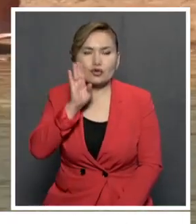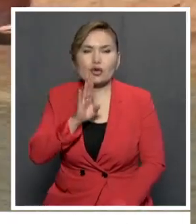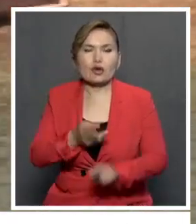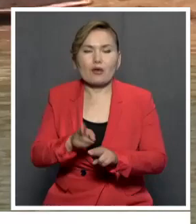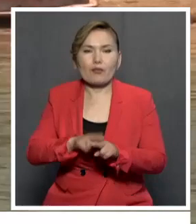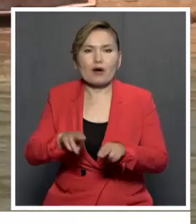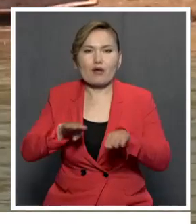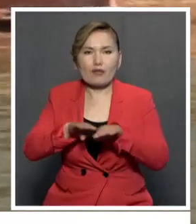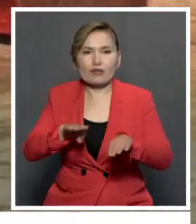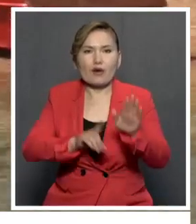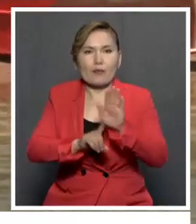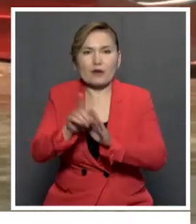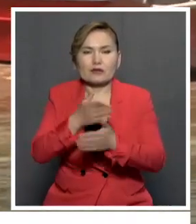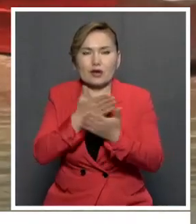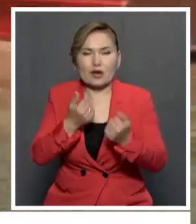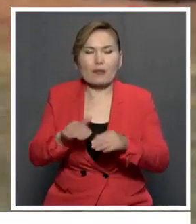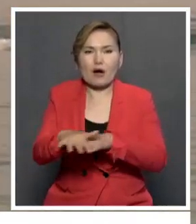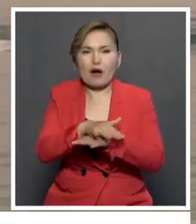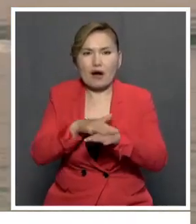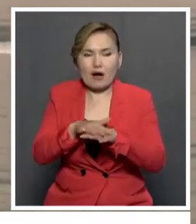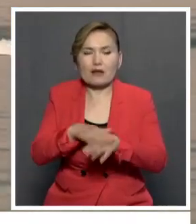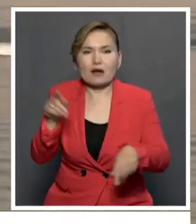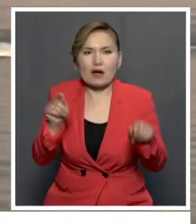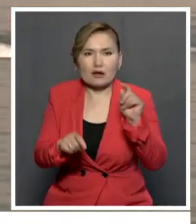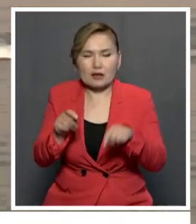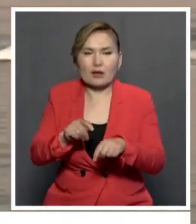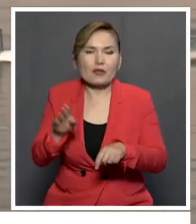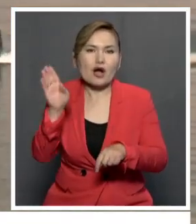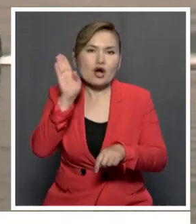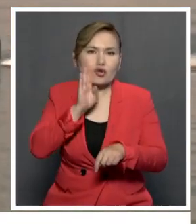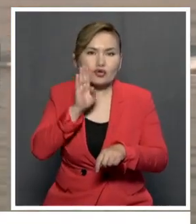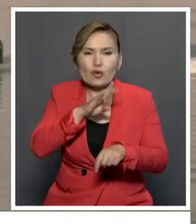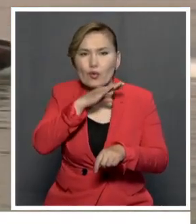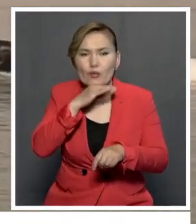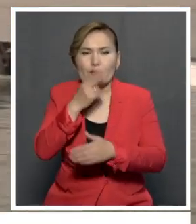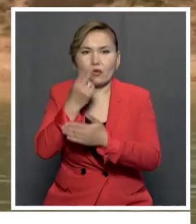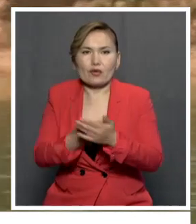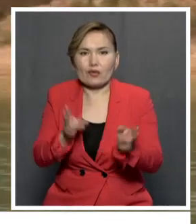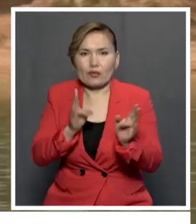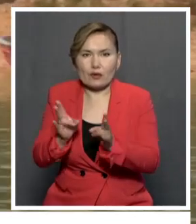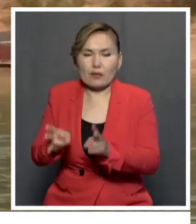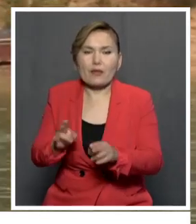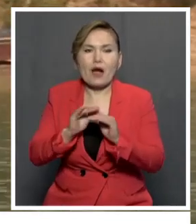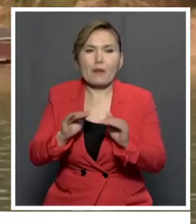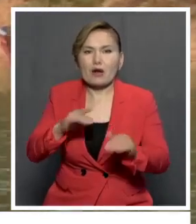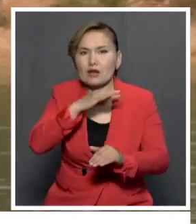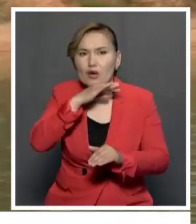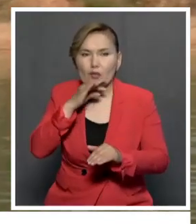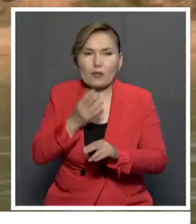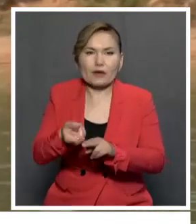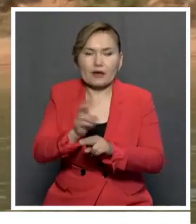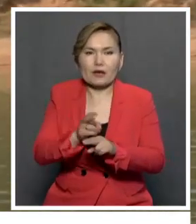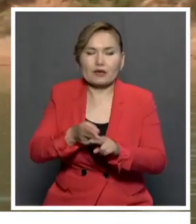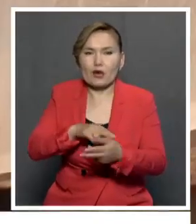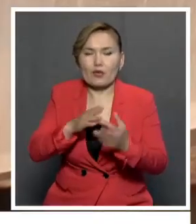әлі басталмағанына қарамастан, жұрттың көбі жағалауда жүр. Әсіресе ата-ананың қарауынсыз жүрген балалар көп. Құтқарушылардың айтуынша, көпшілік